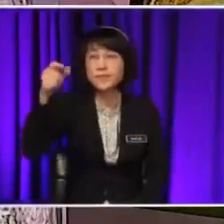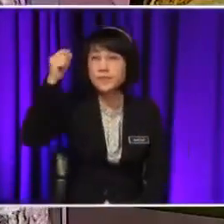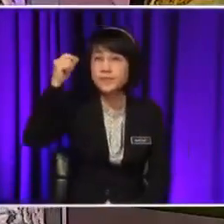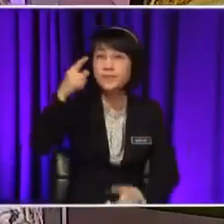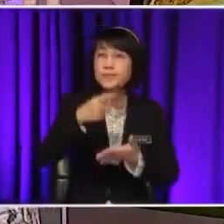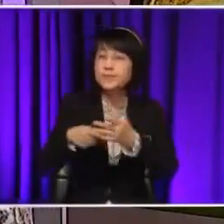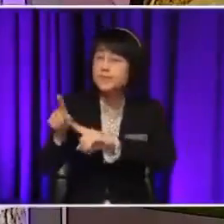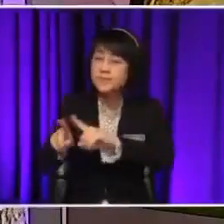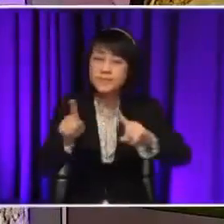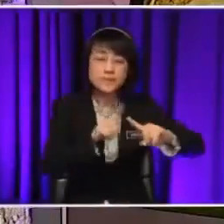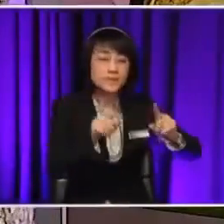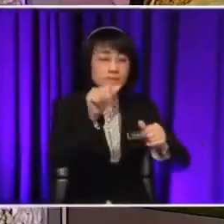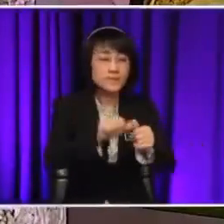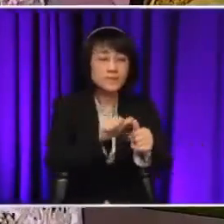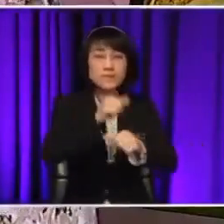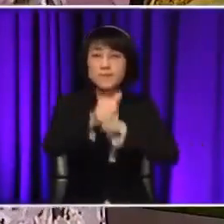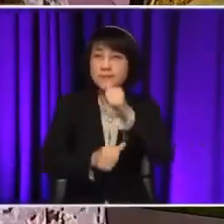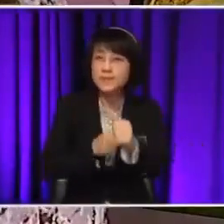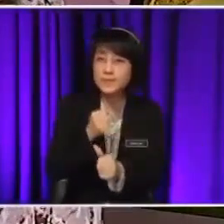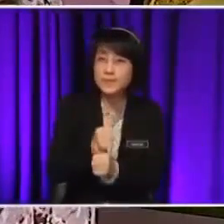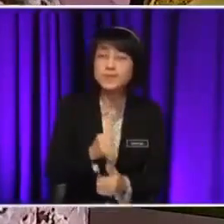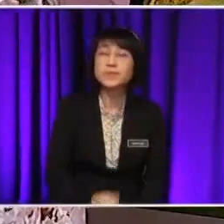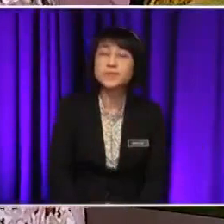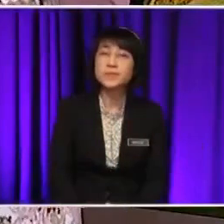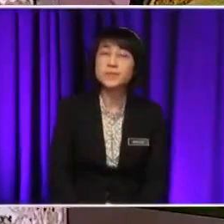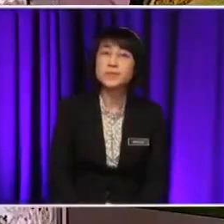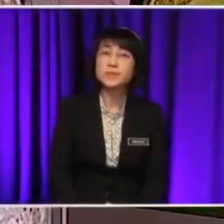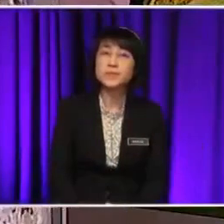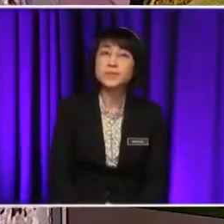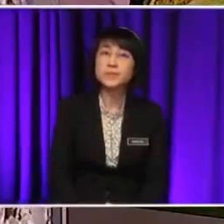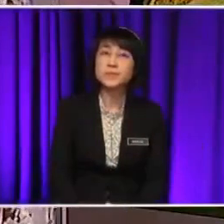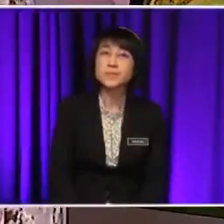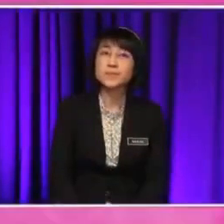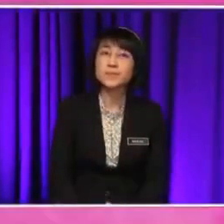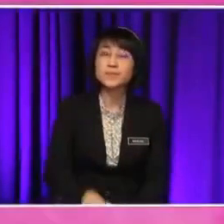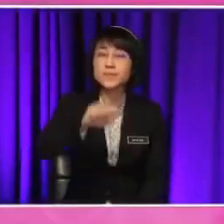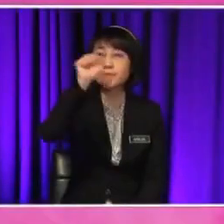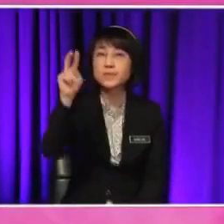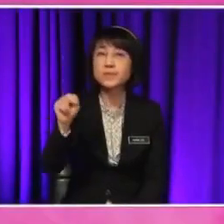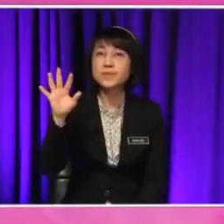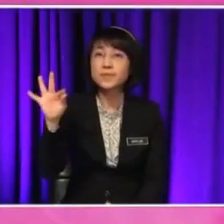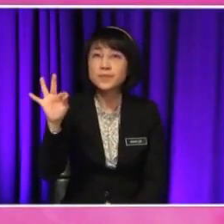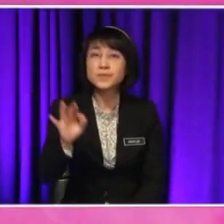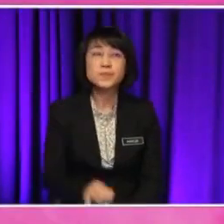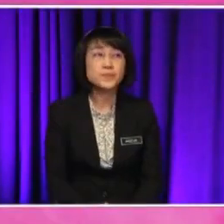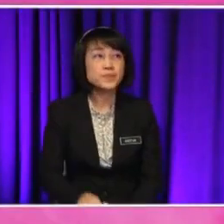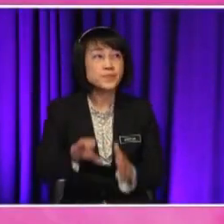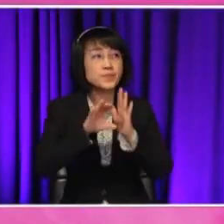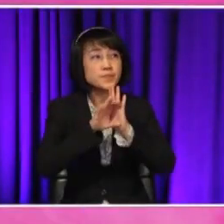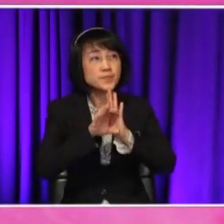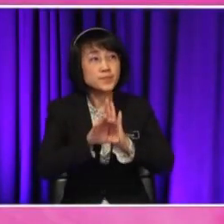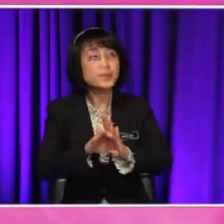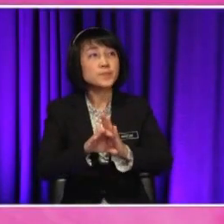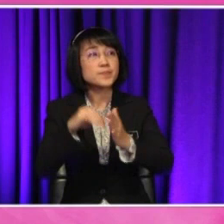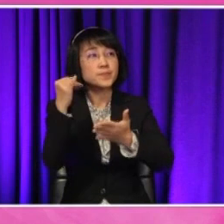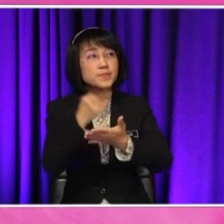apakah perbezaan pada setiap abad tersebut. Okey, ulang kaji ke-9. Apakah satu contoh bentuk seni cetakan yang diusahakan